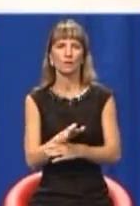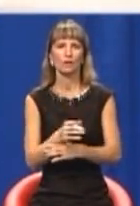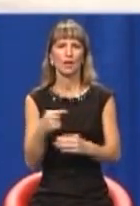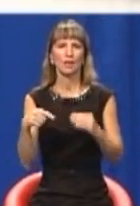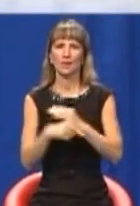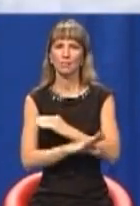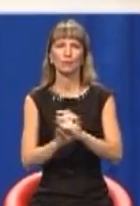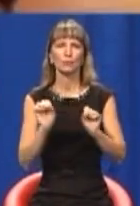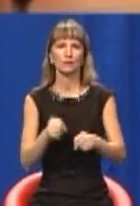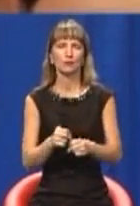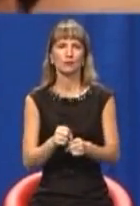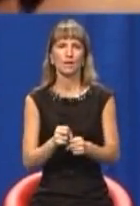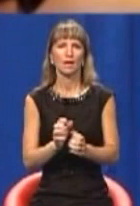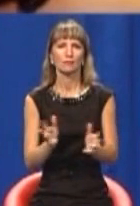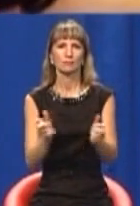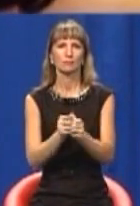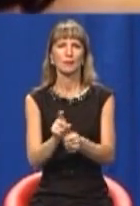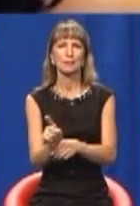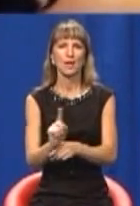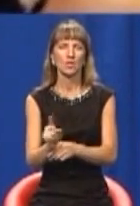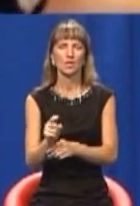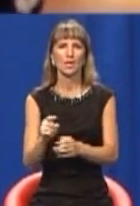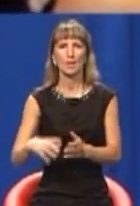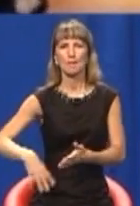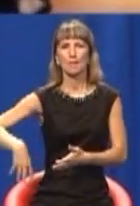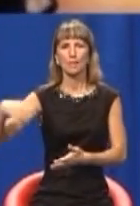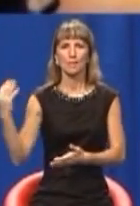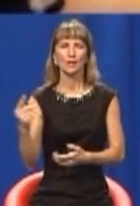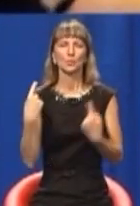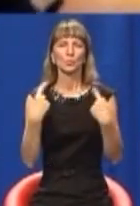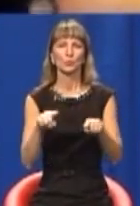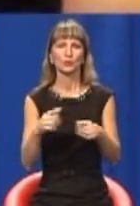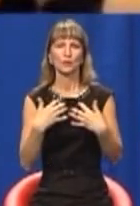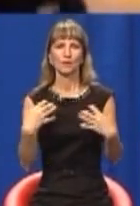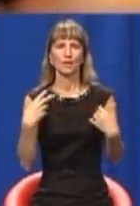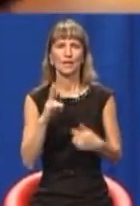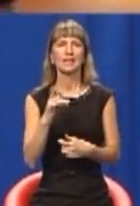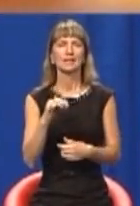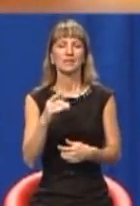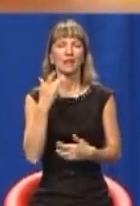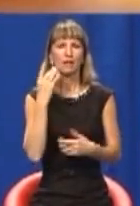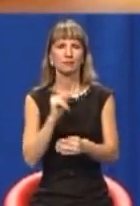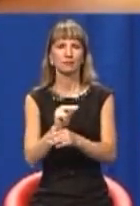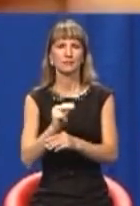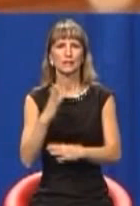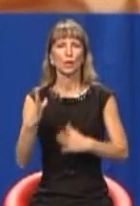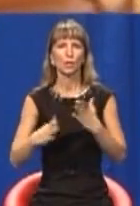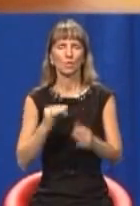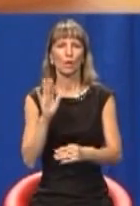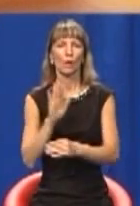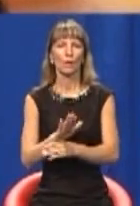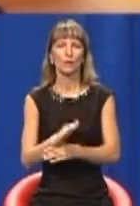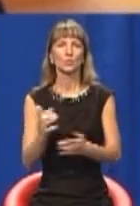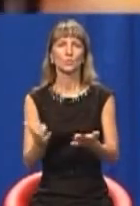можливості пополювати за мишами, білками та іншою дрібною живністю. Крисаріки легко навчаються різним трюкам і командам, з